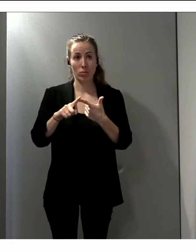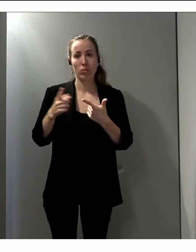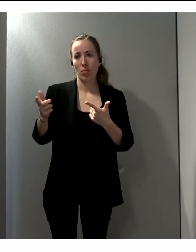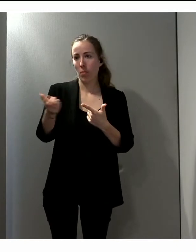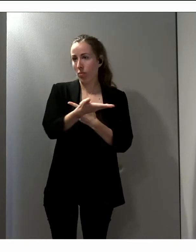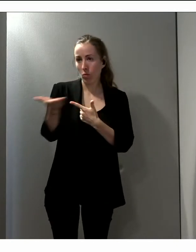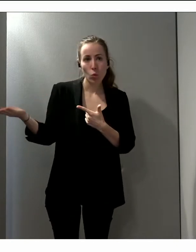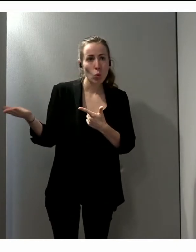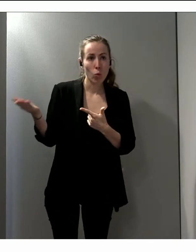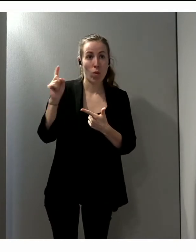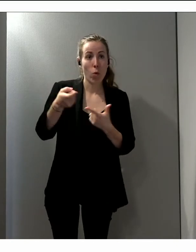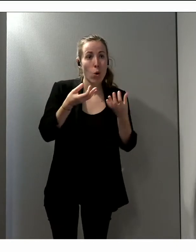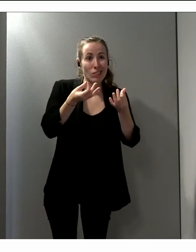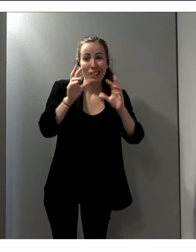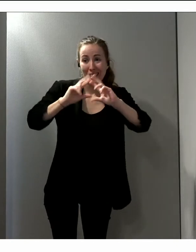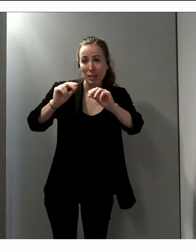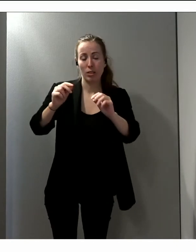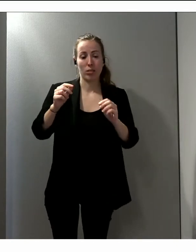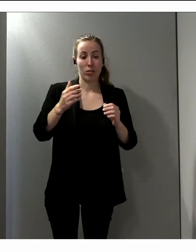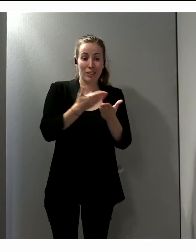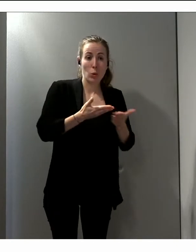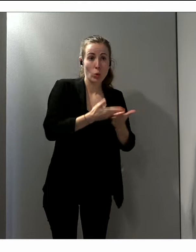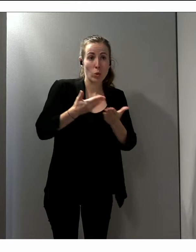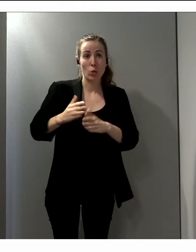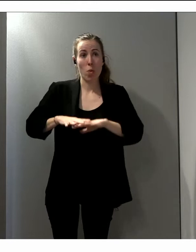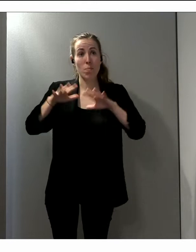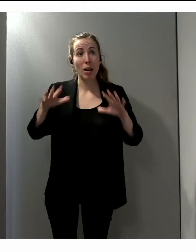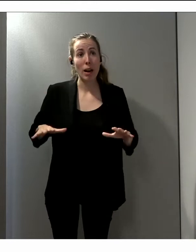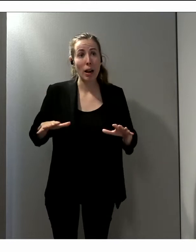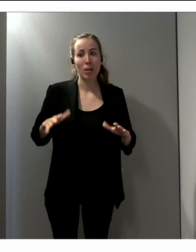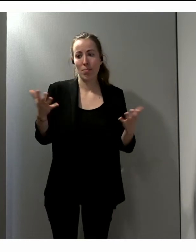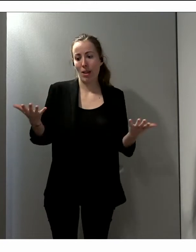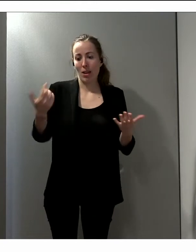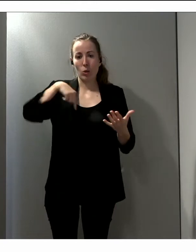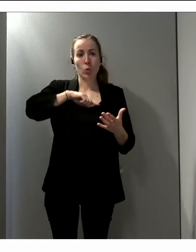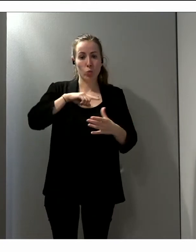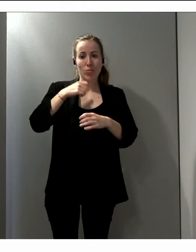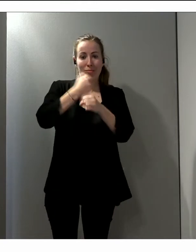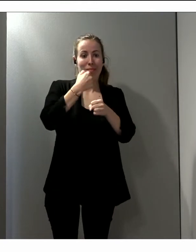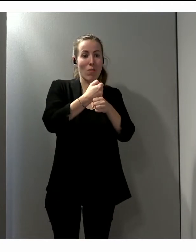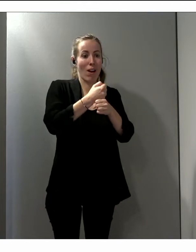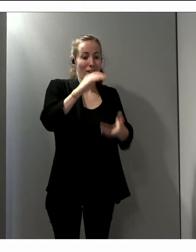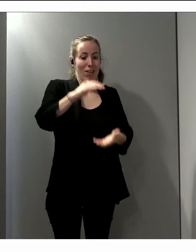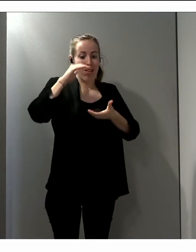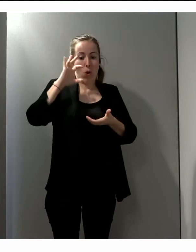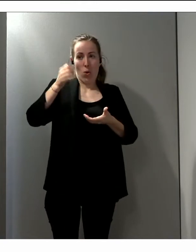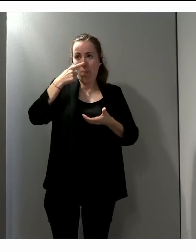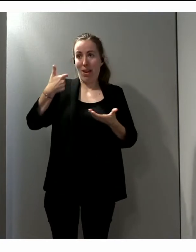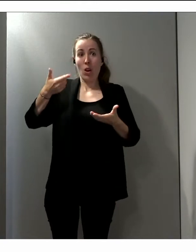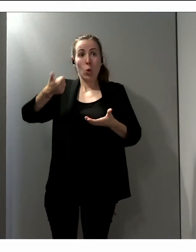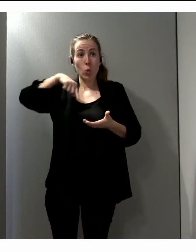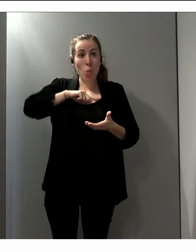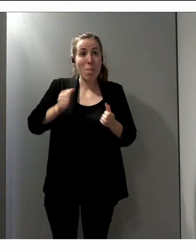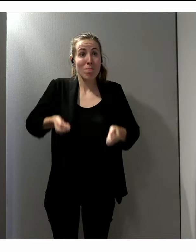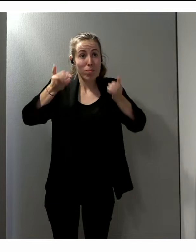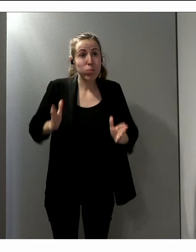tout un chacun au fait que sur nombre de dossiers, nous avons une partie du travail à réaliser, mais nous ne sommes pas décisionnaires, en fait. Voilà. Et que